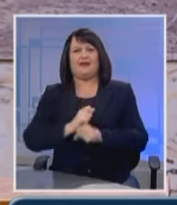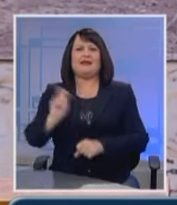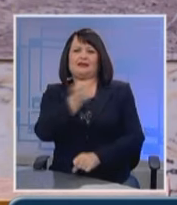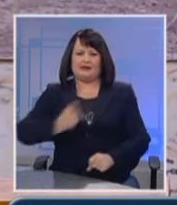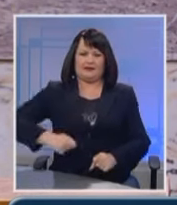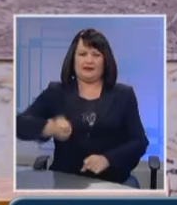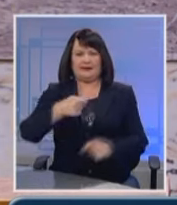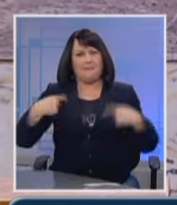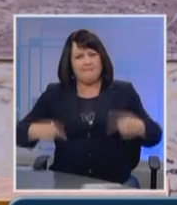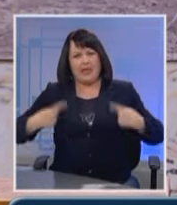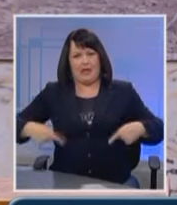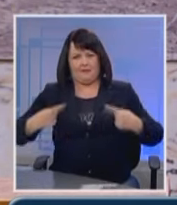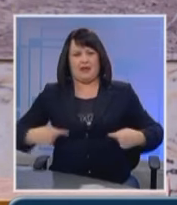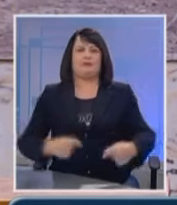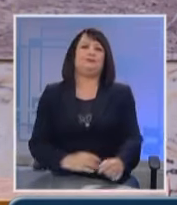με αμαξίδιο.